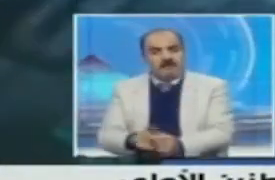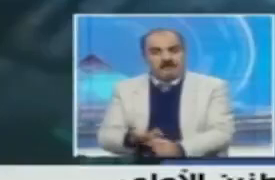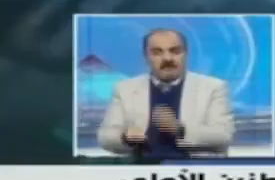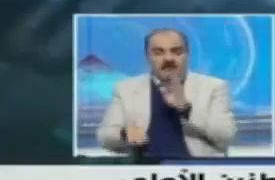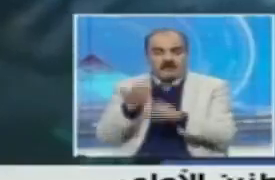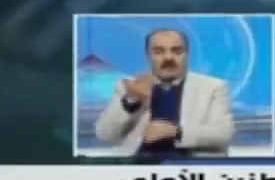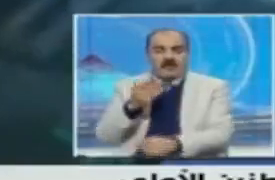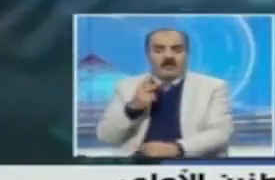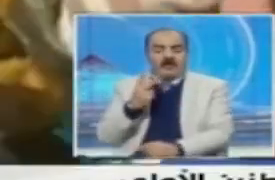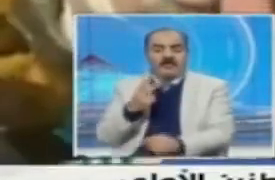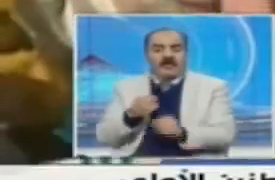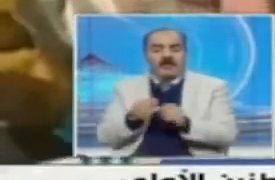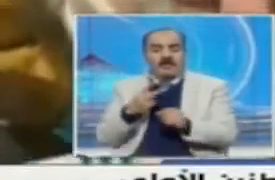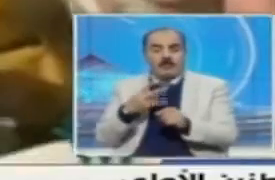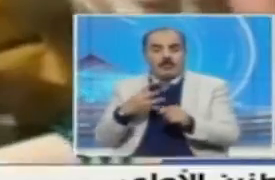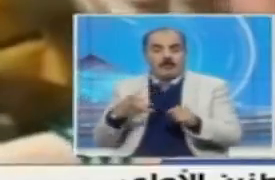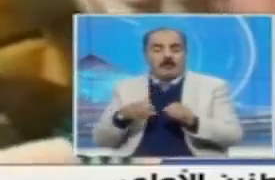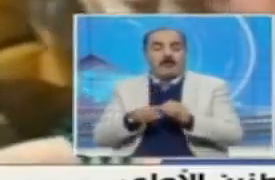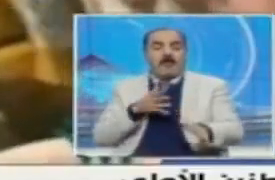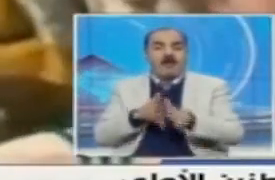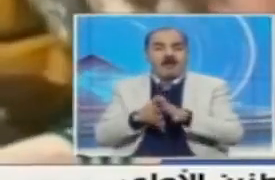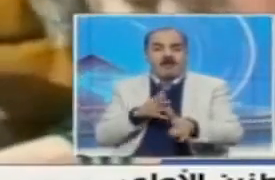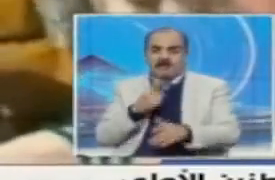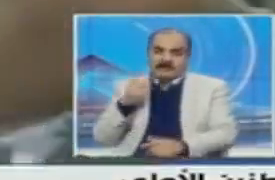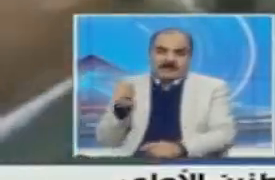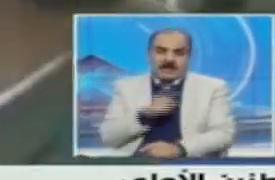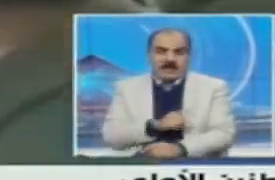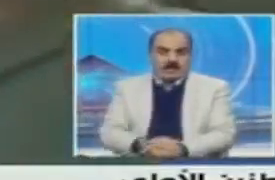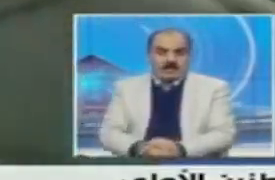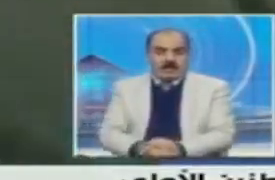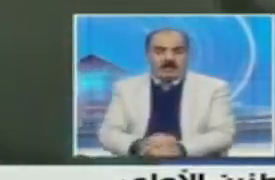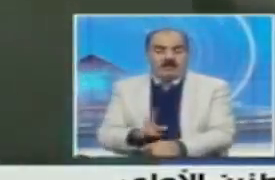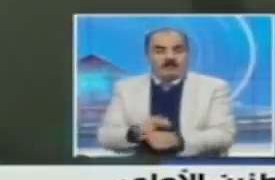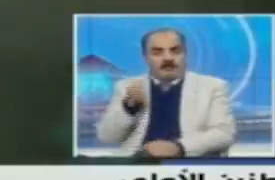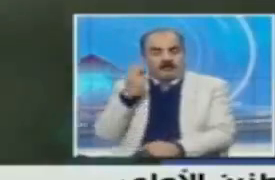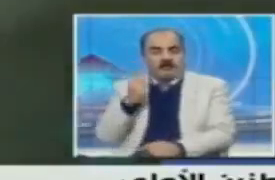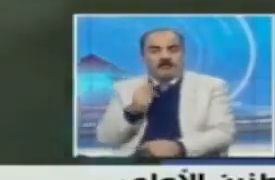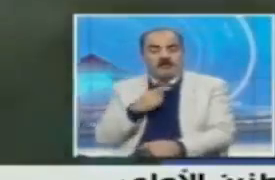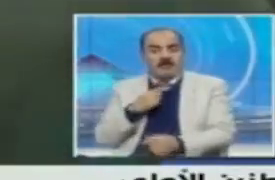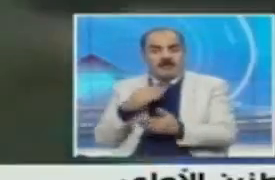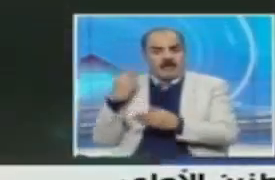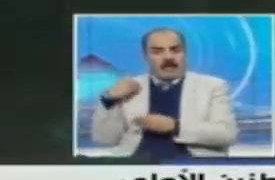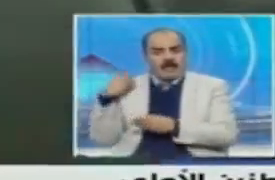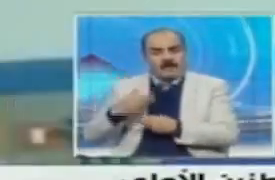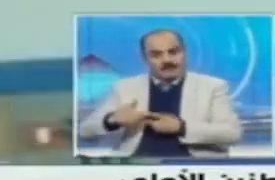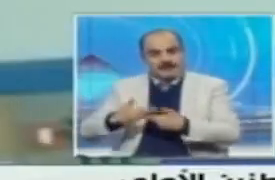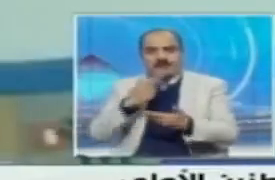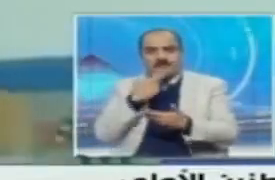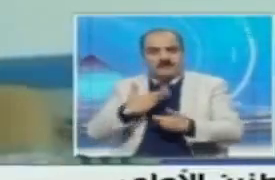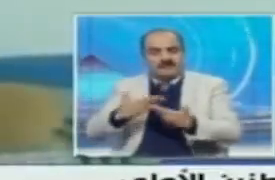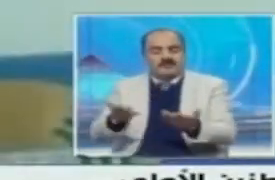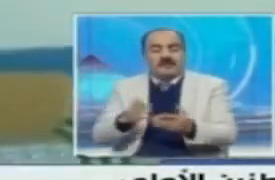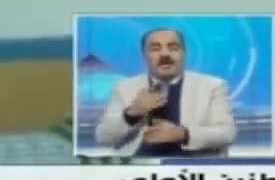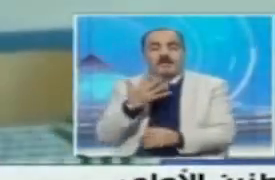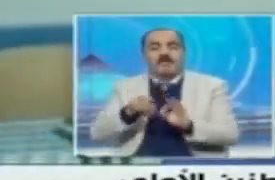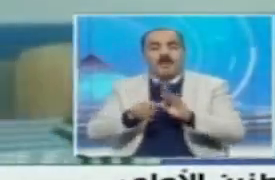لنحو 2.4 مليار جنيه لمدة عام، إضافة إلى مبادرة وصل الخير التي تخدم وترعى